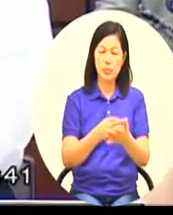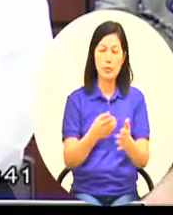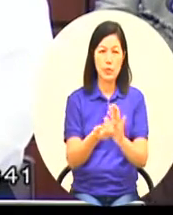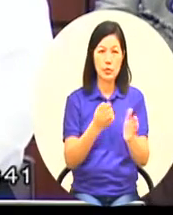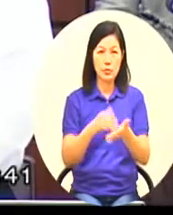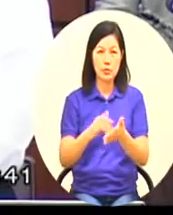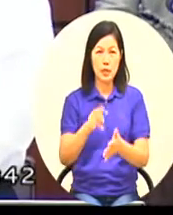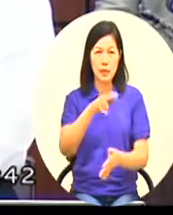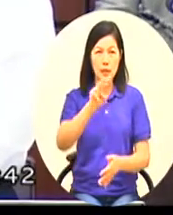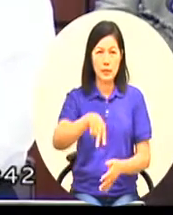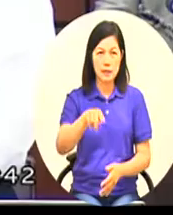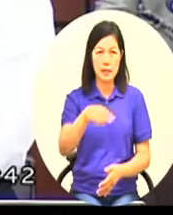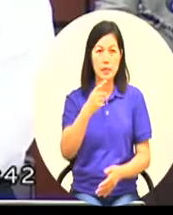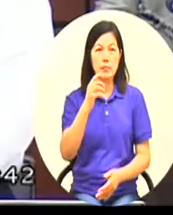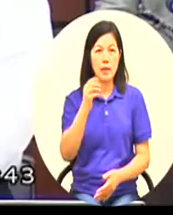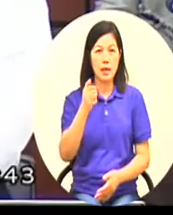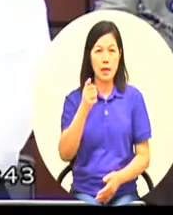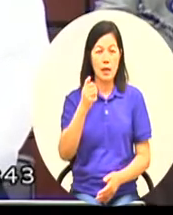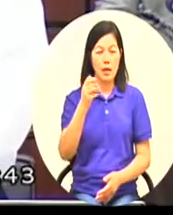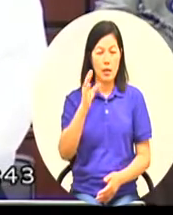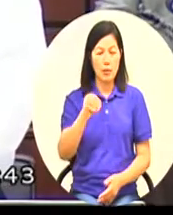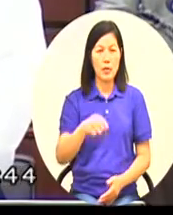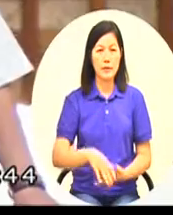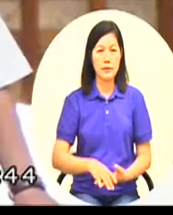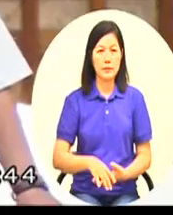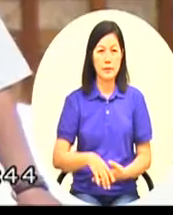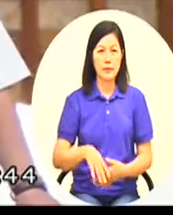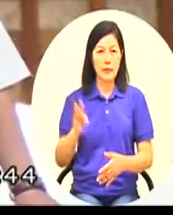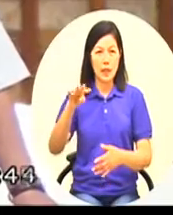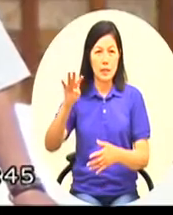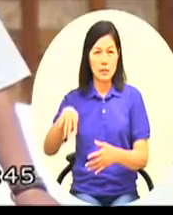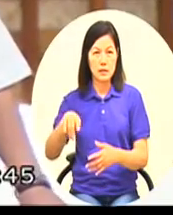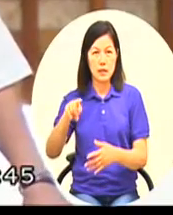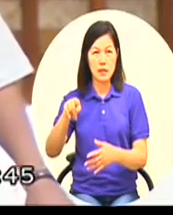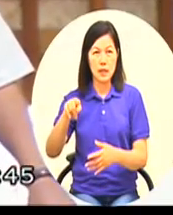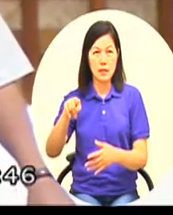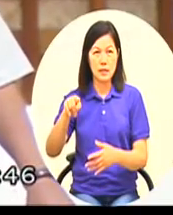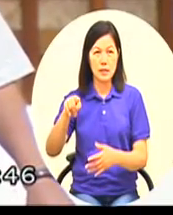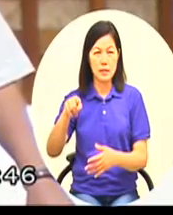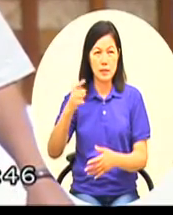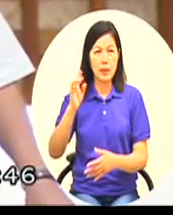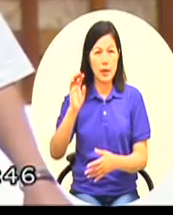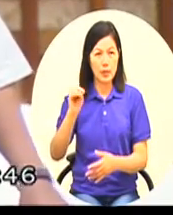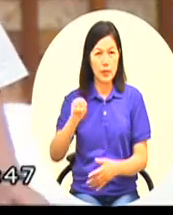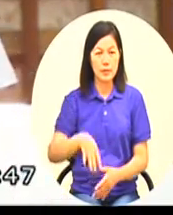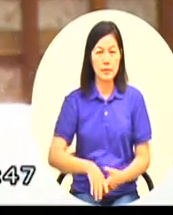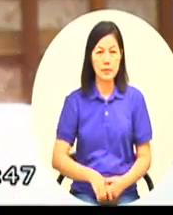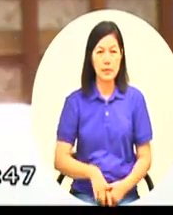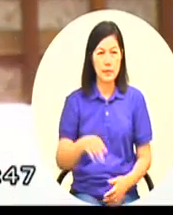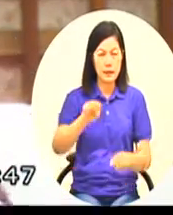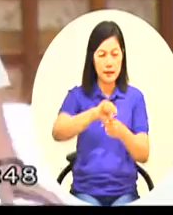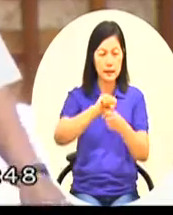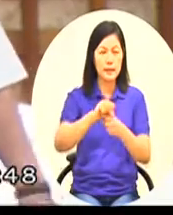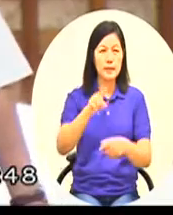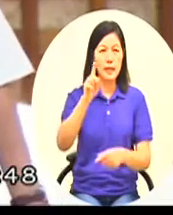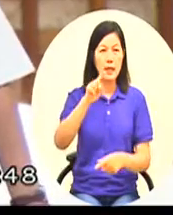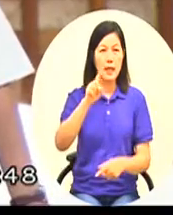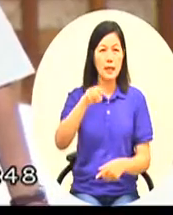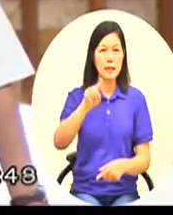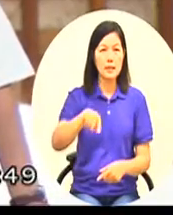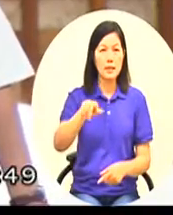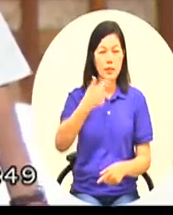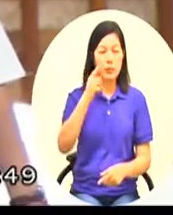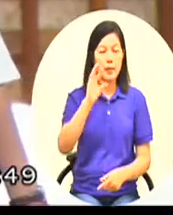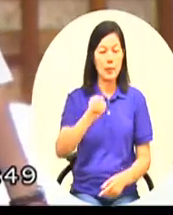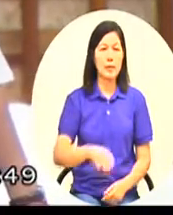年是到4500万。 4500万，再加上一个1600万，对吧？这上面写的，那